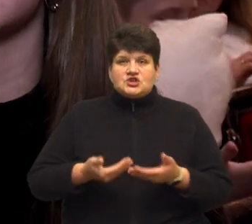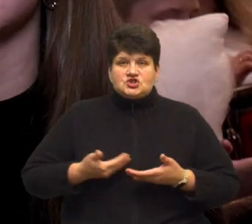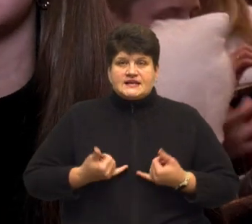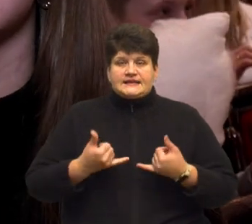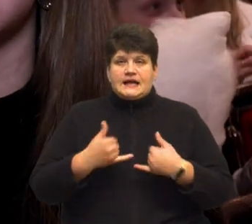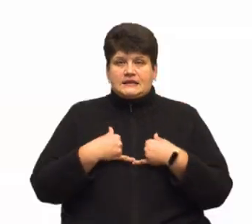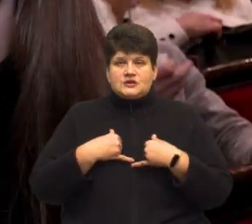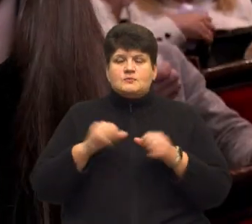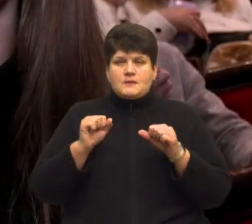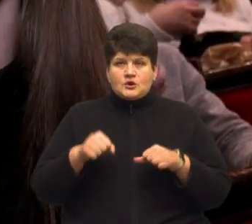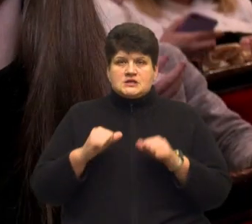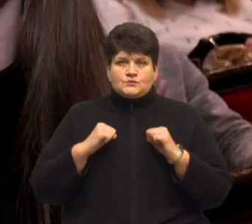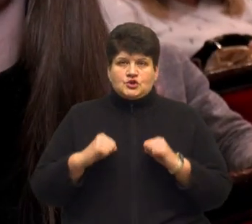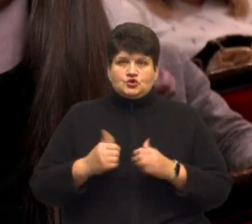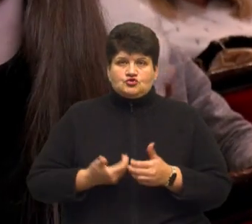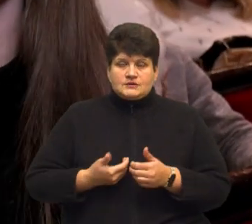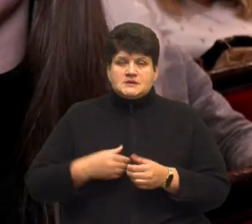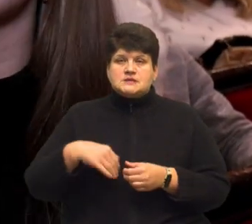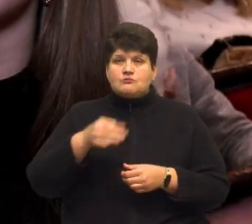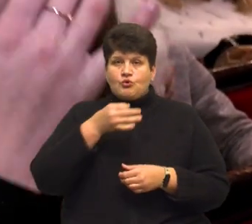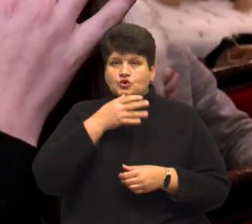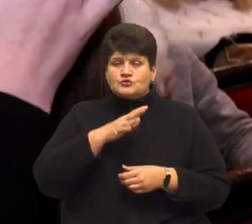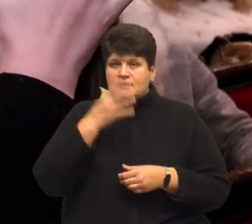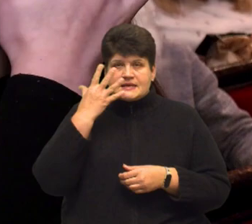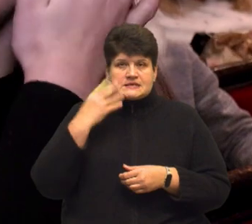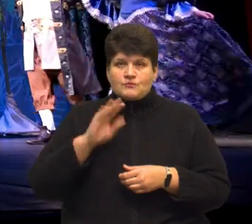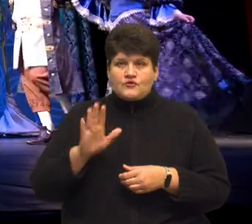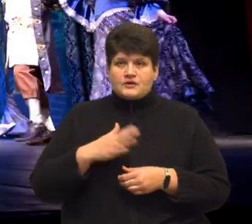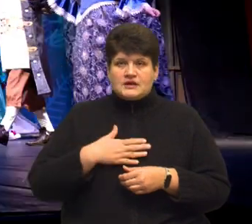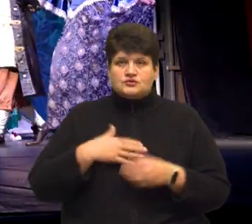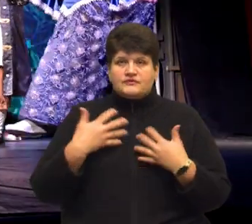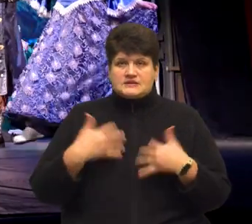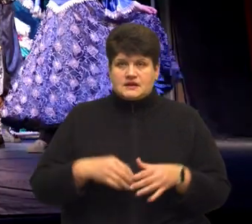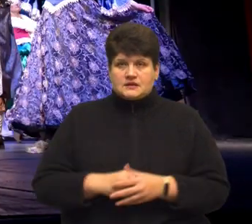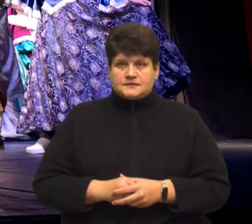ми могли спокійно жити мені сподобалось що не забувають що в нас